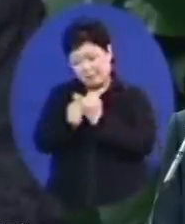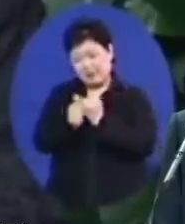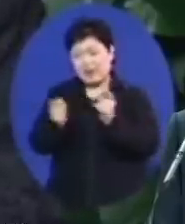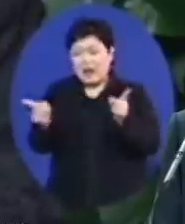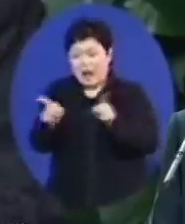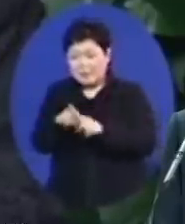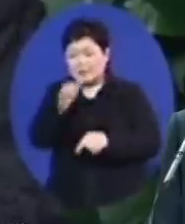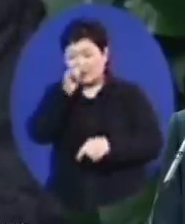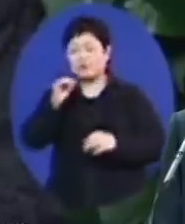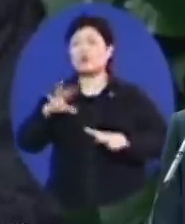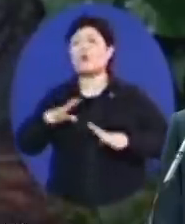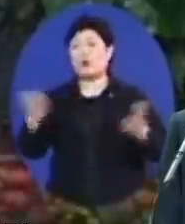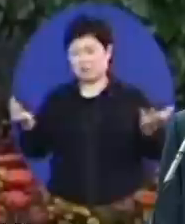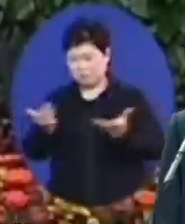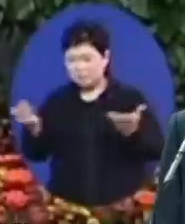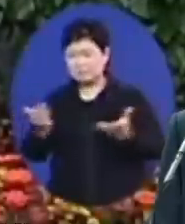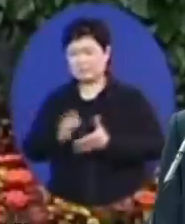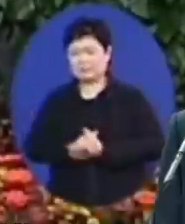아닙니까?